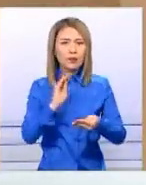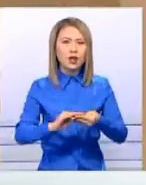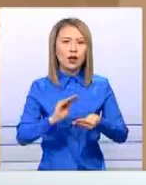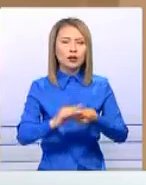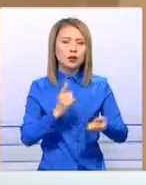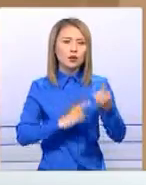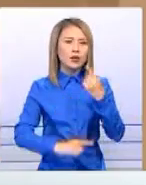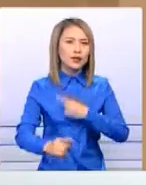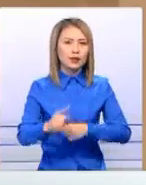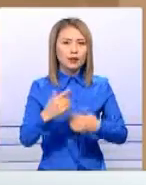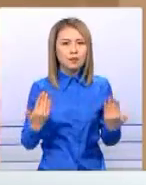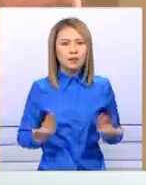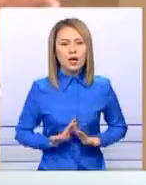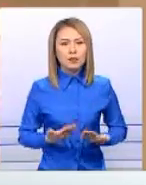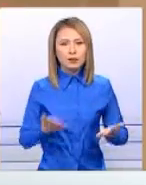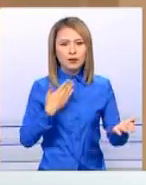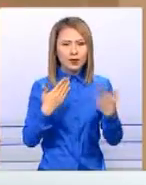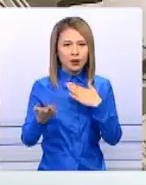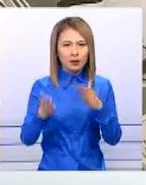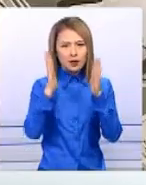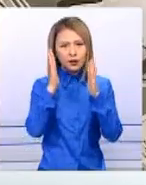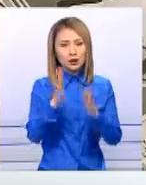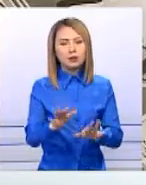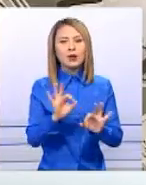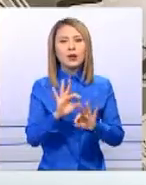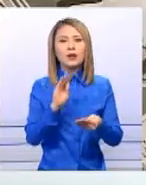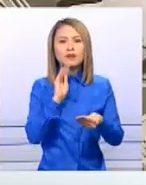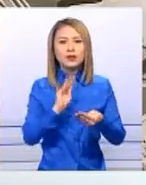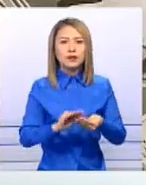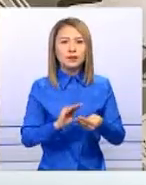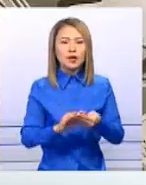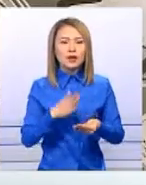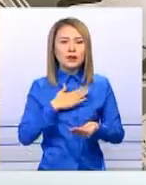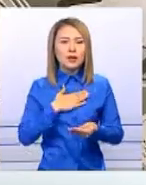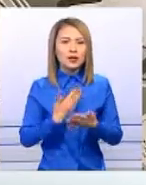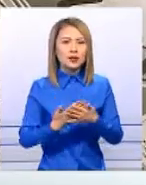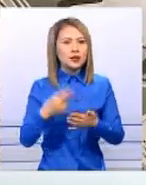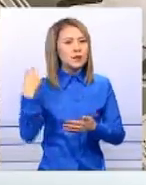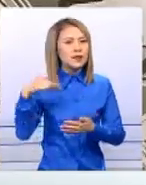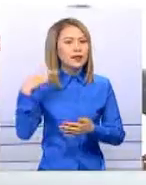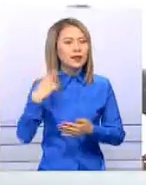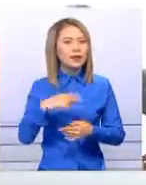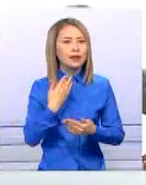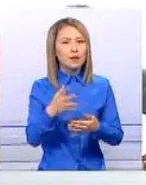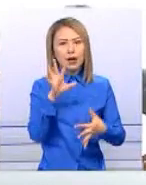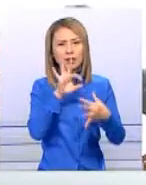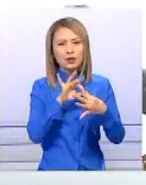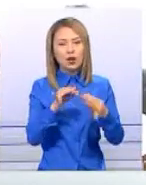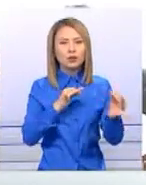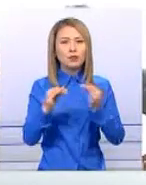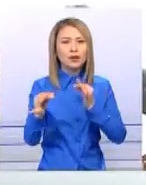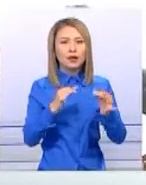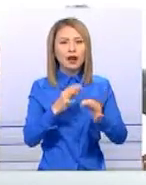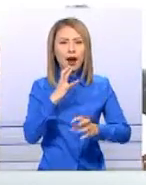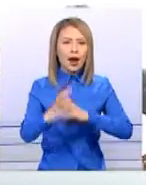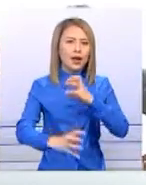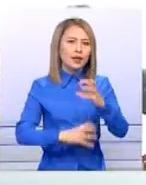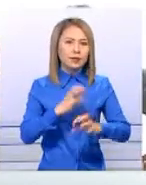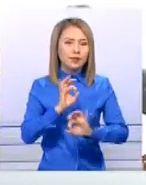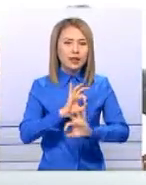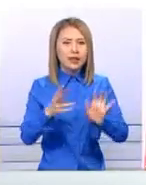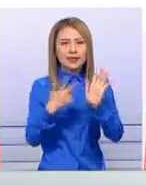отырып жаһандану кезеңінде өзіндік бет-бейнемізді қалыптастыру дегенді білдіреді. Бізге әсіресе президенттің тілге байланысты айтқан пікірлері